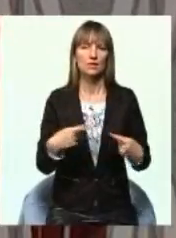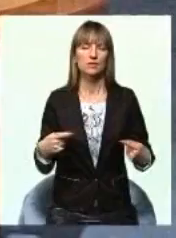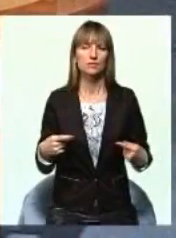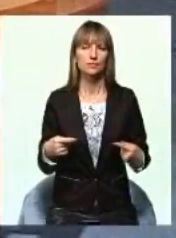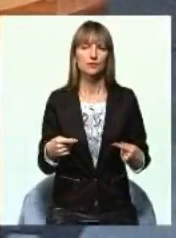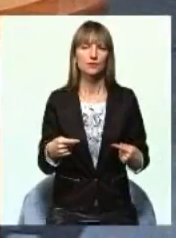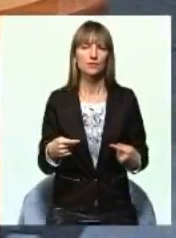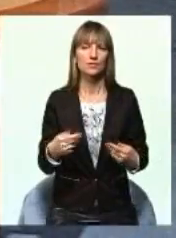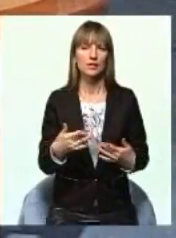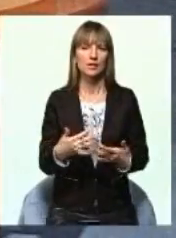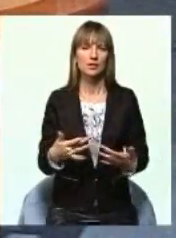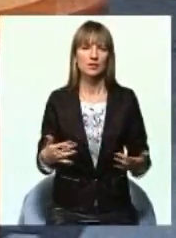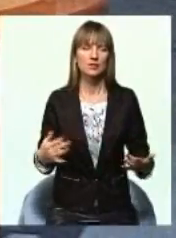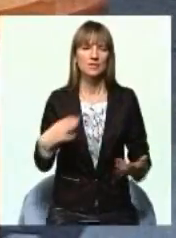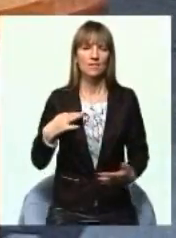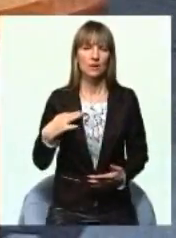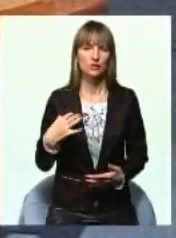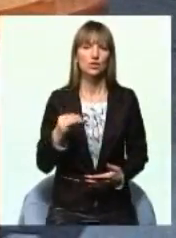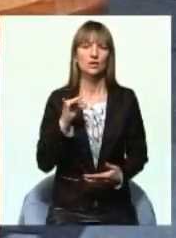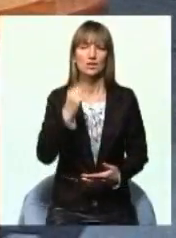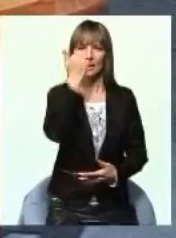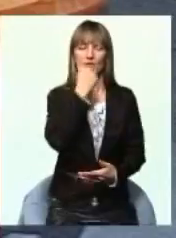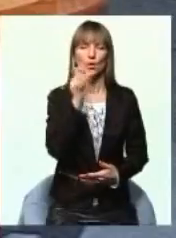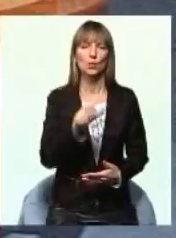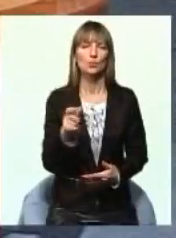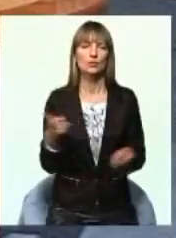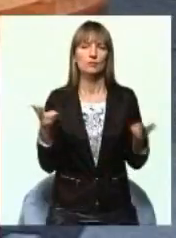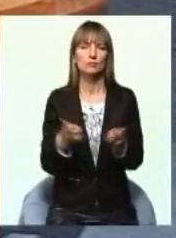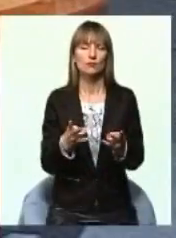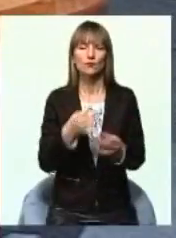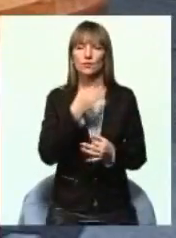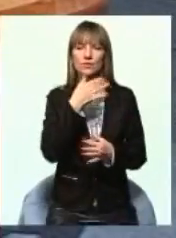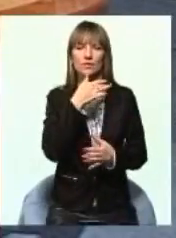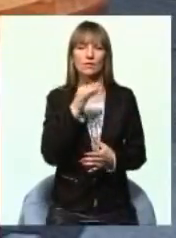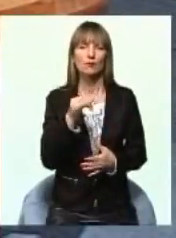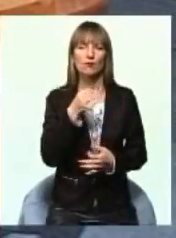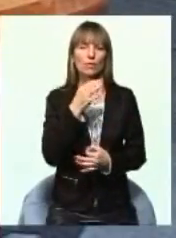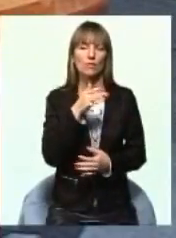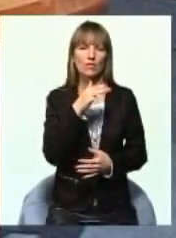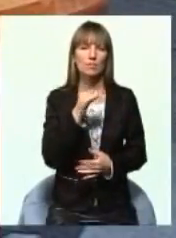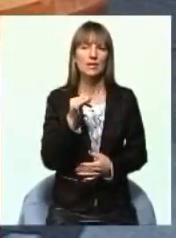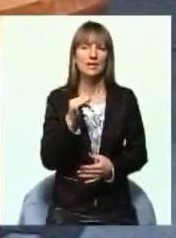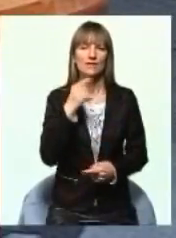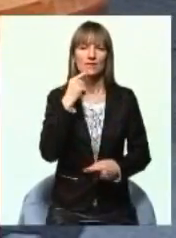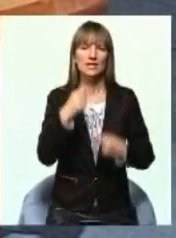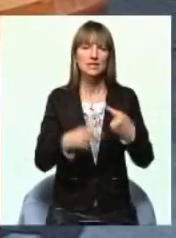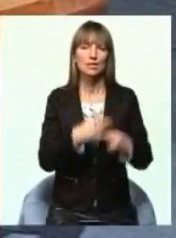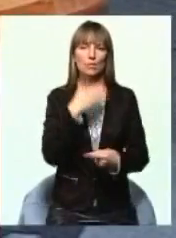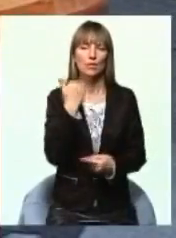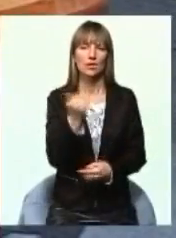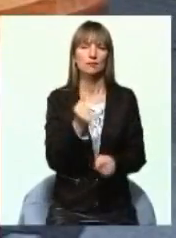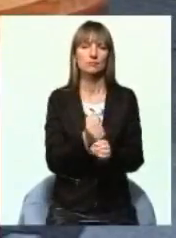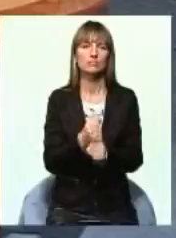взагалі різні речі. І дякувати людям необхідно будь-коли, будь-де і завжди, оскільки дуже багато їхніх